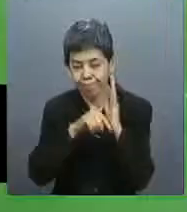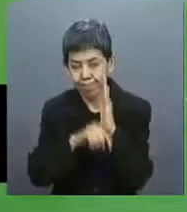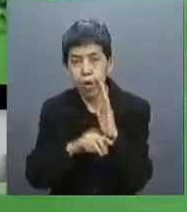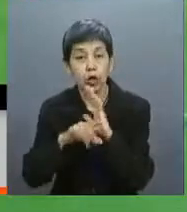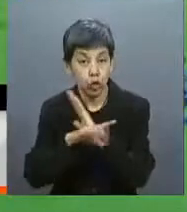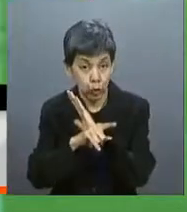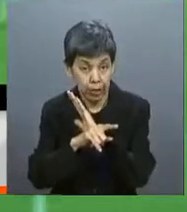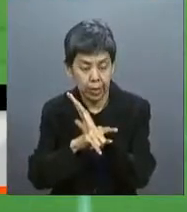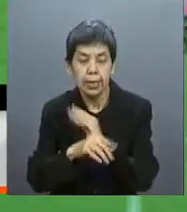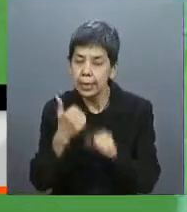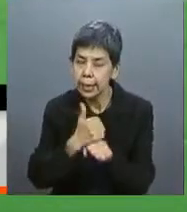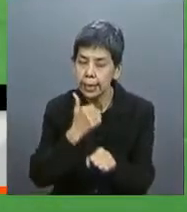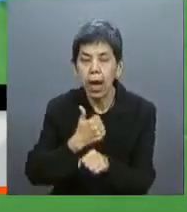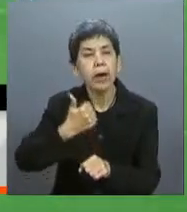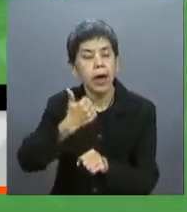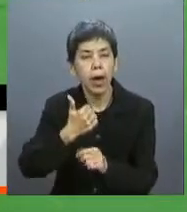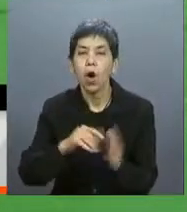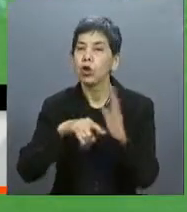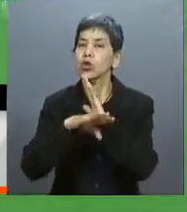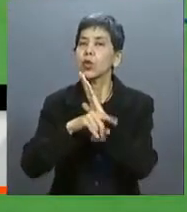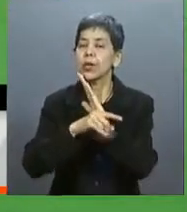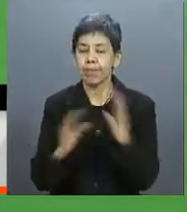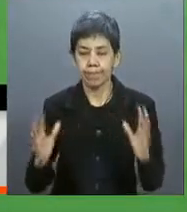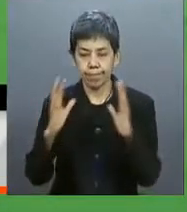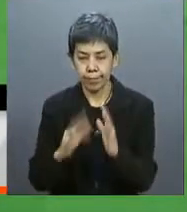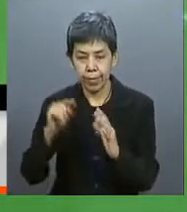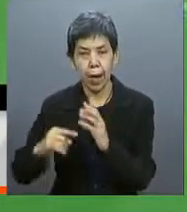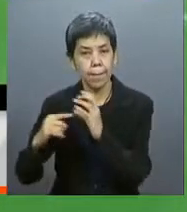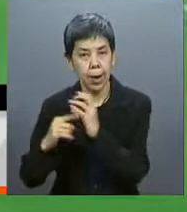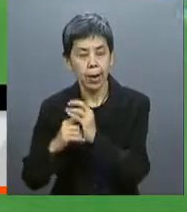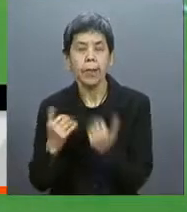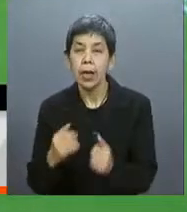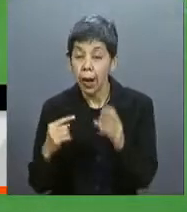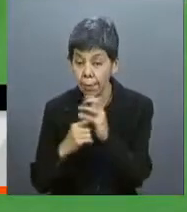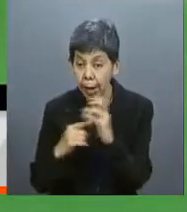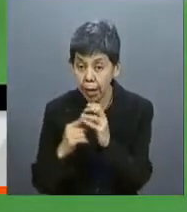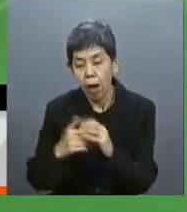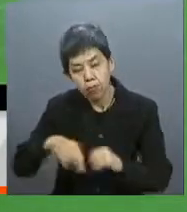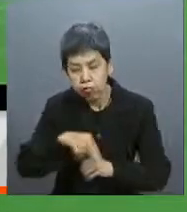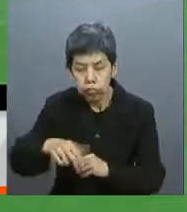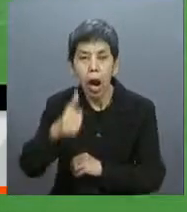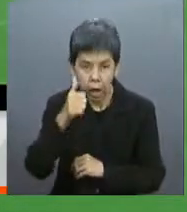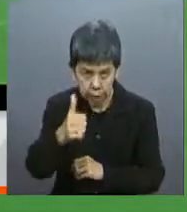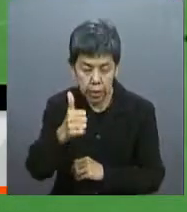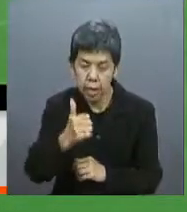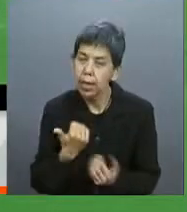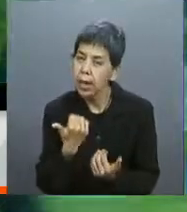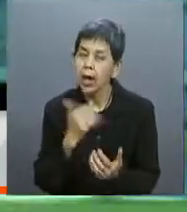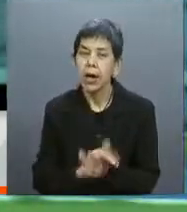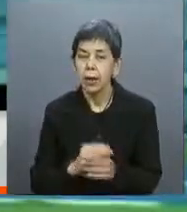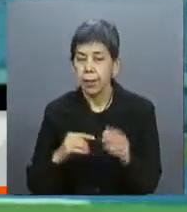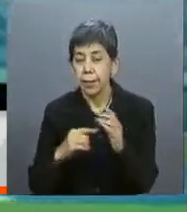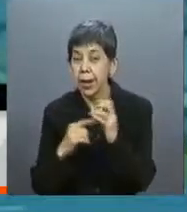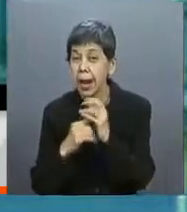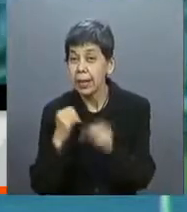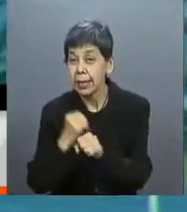ลบุรีได้เล่นในบ้านทำศึกดาร์บี้แมตช์ที่จังหวัดชลบุรีพบกับพัทยายูไนเต็ดพัทยาออกสตาร์ทได้ดีนะครับขึ้นนำตั้งแต่นาทีที่6จ